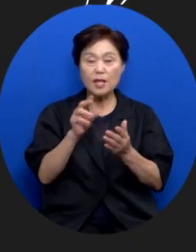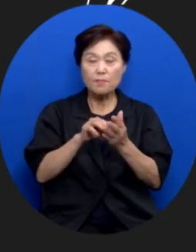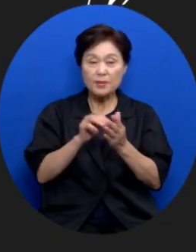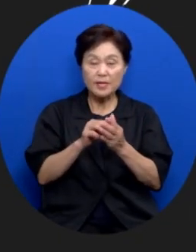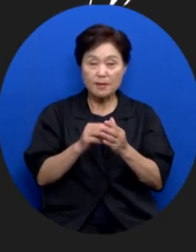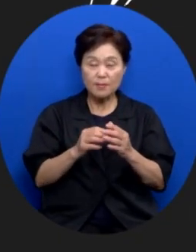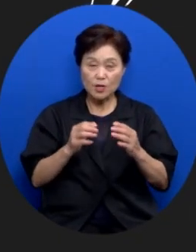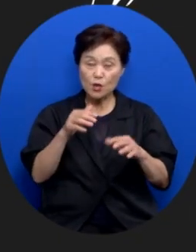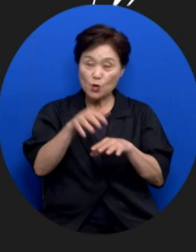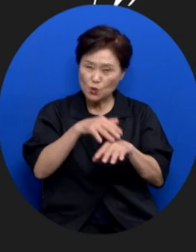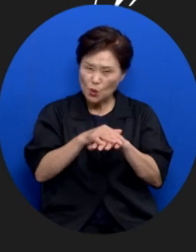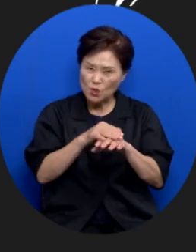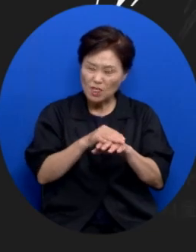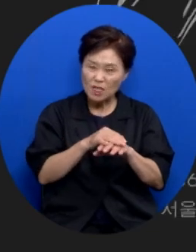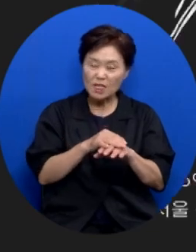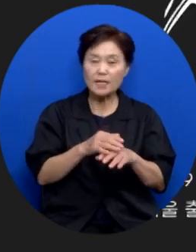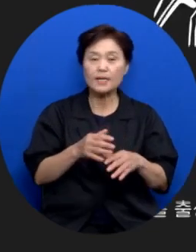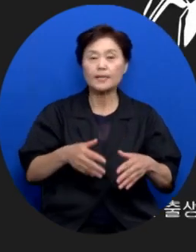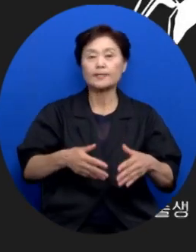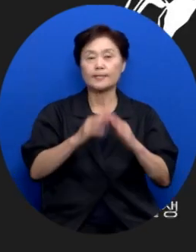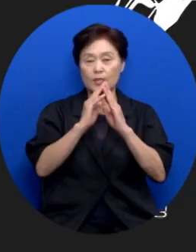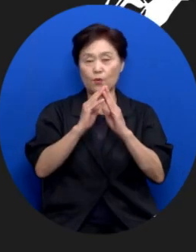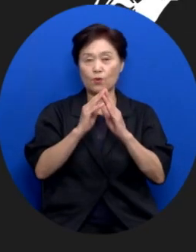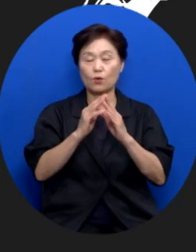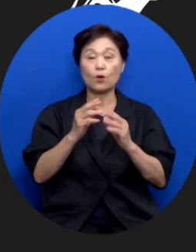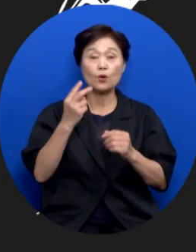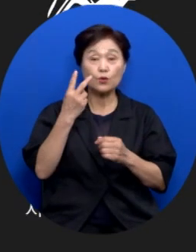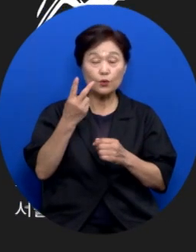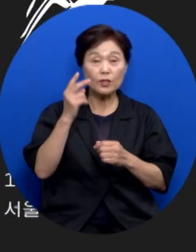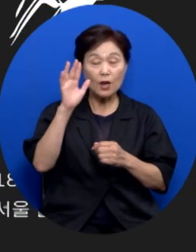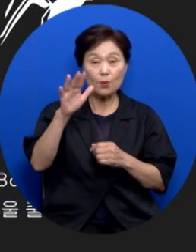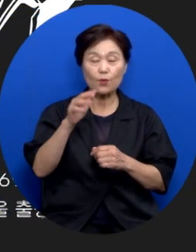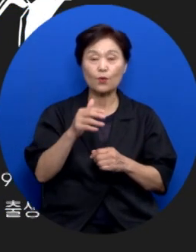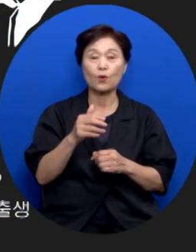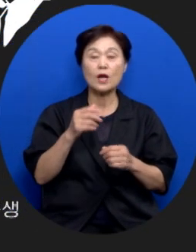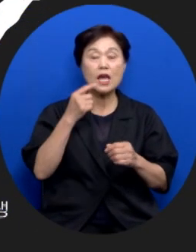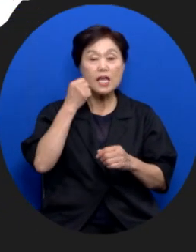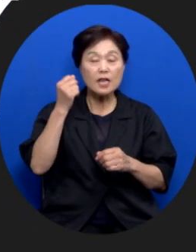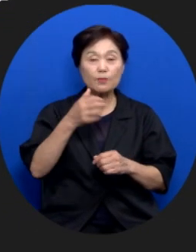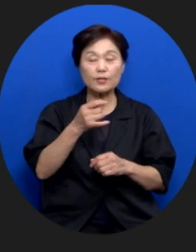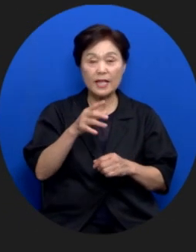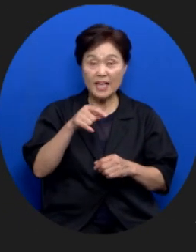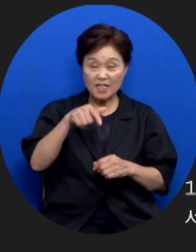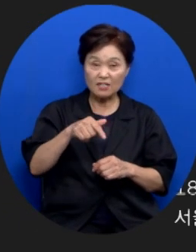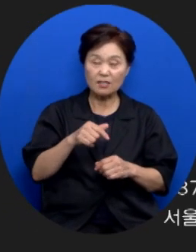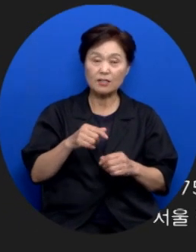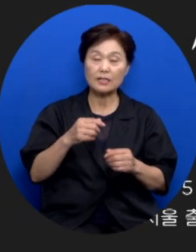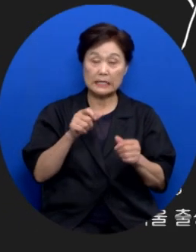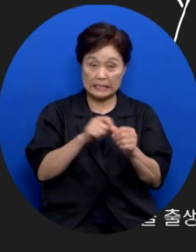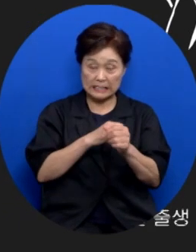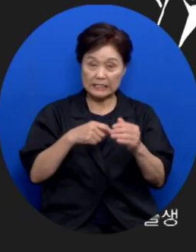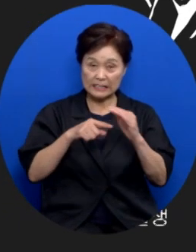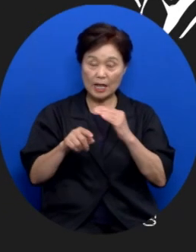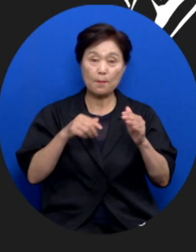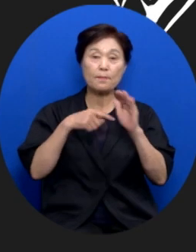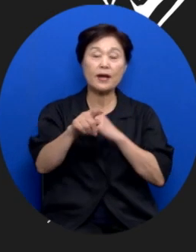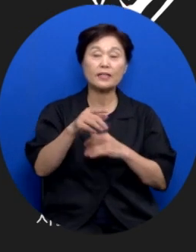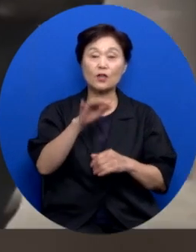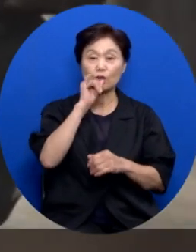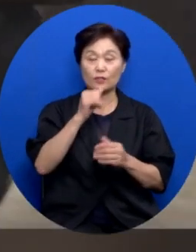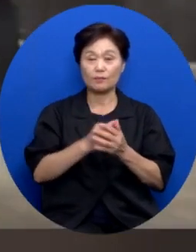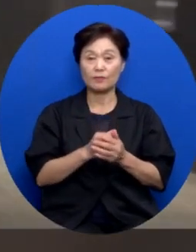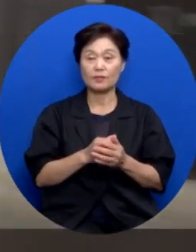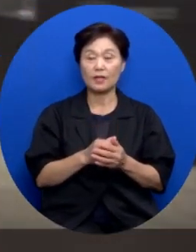단체인 신민회에 발족했고 두 달 뒤 헤이그 특사 파견을 주도했습니다 1910년 월